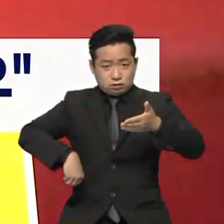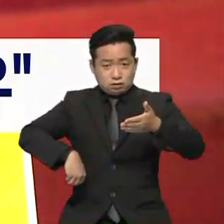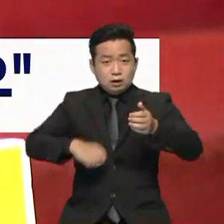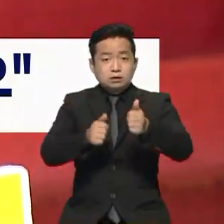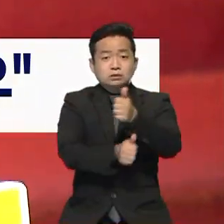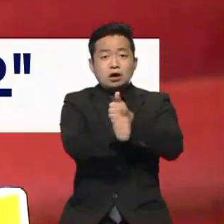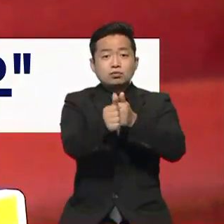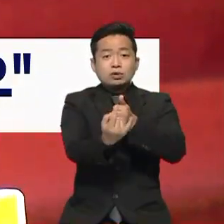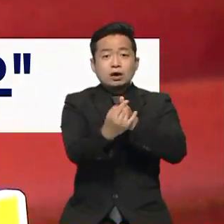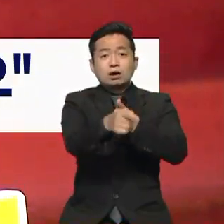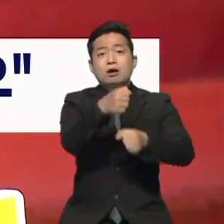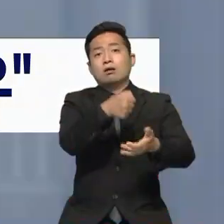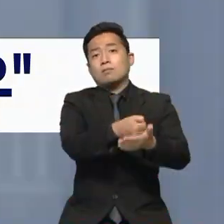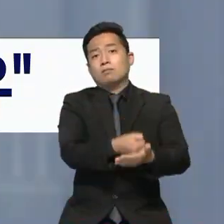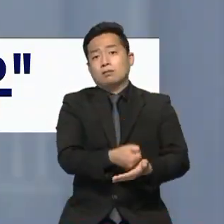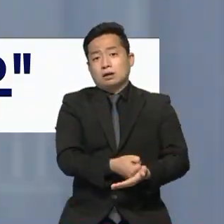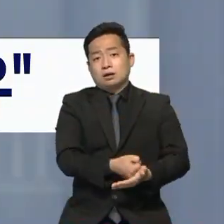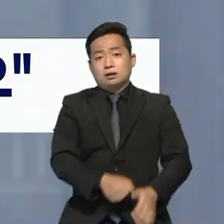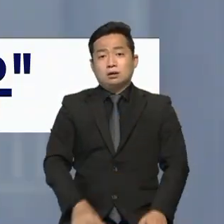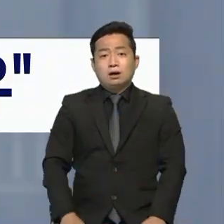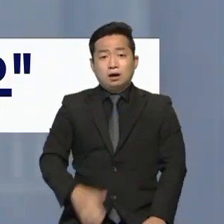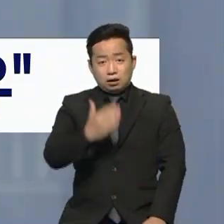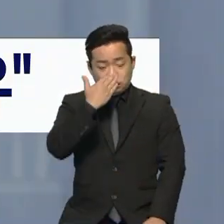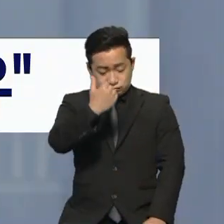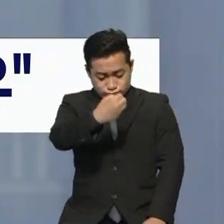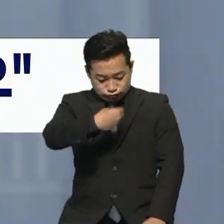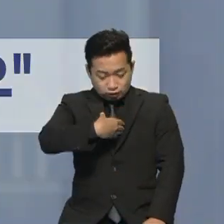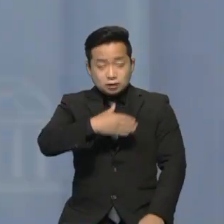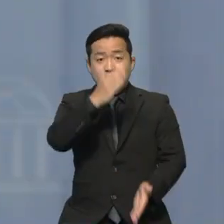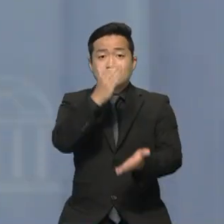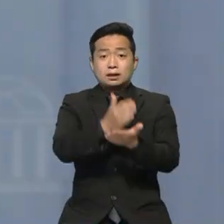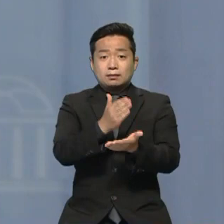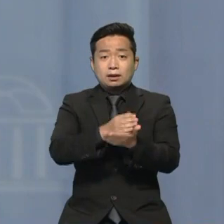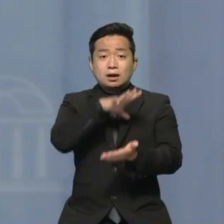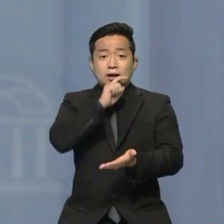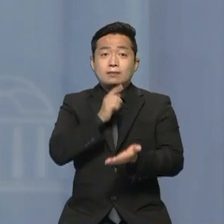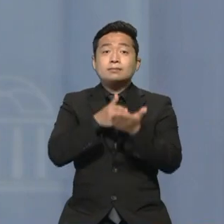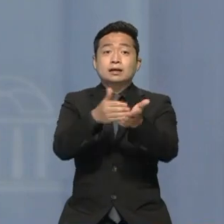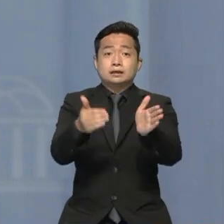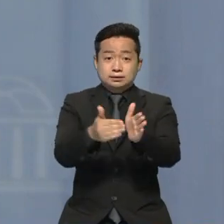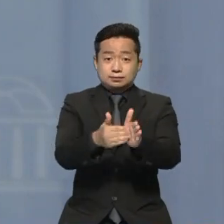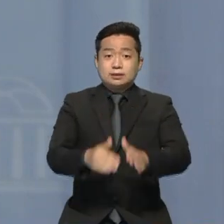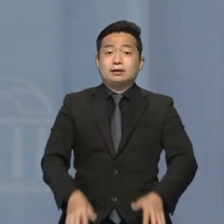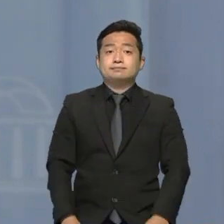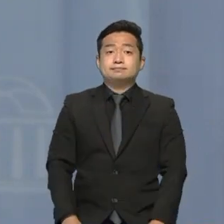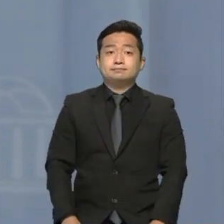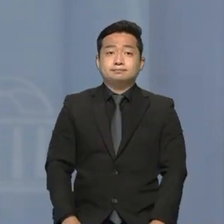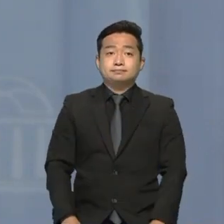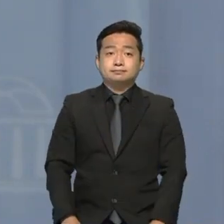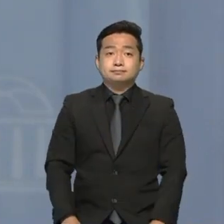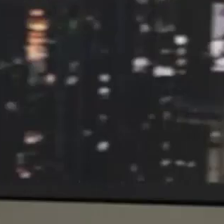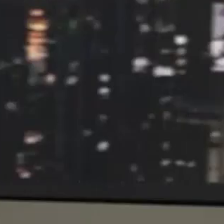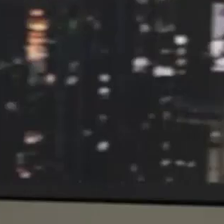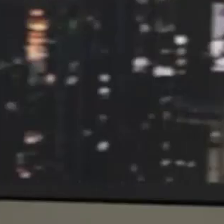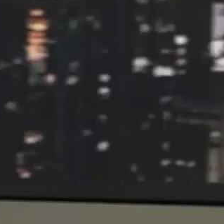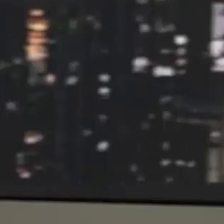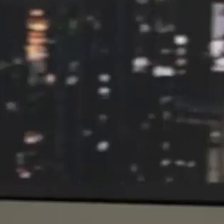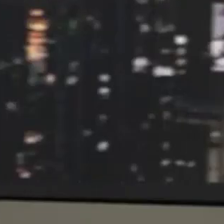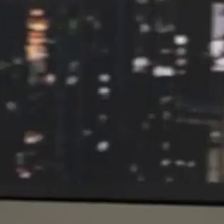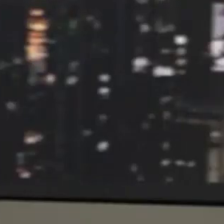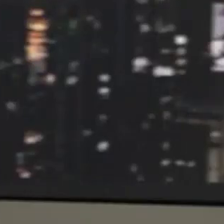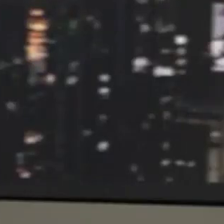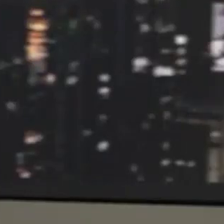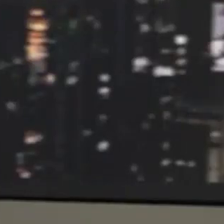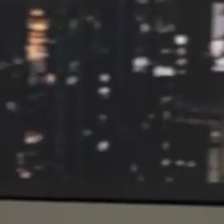상임위가 결정됐다며 부당 대우를 중단하라고 항의했습니다. SBS 화강윤입니다. 네,